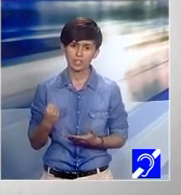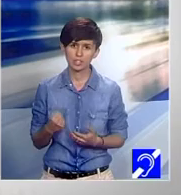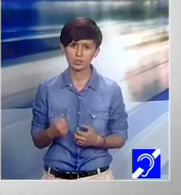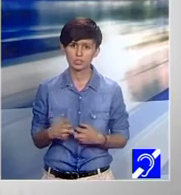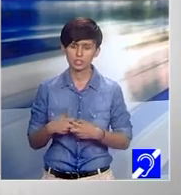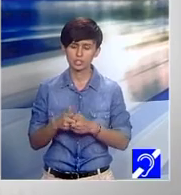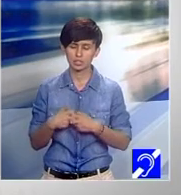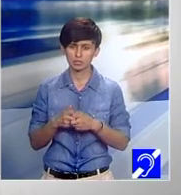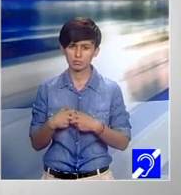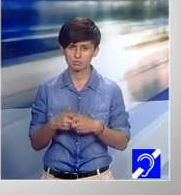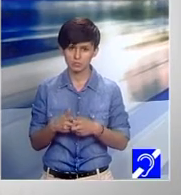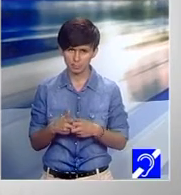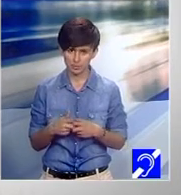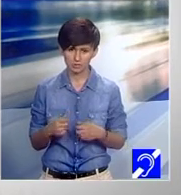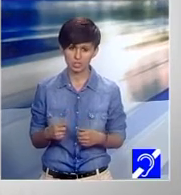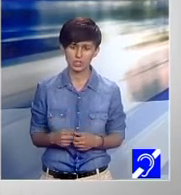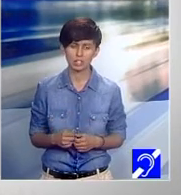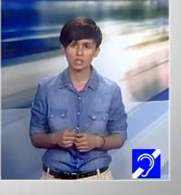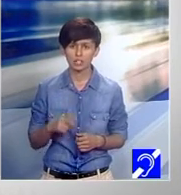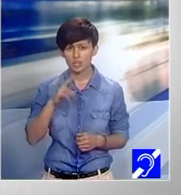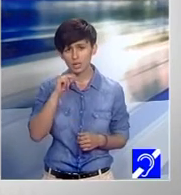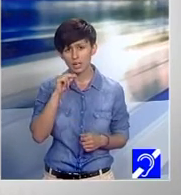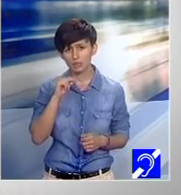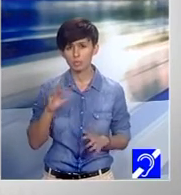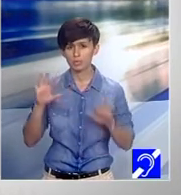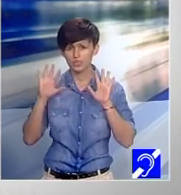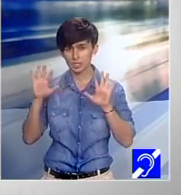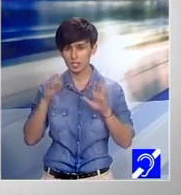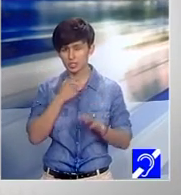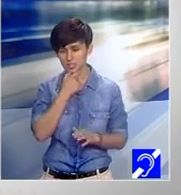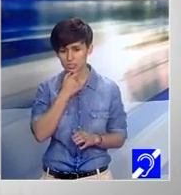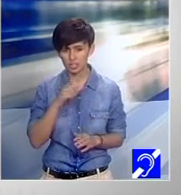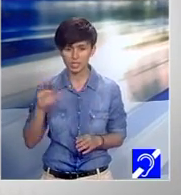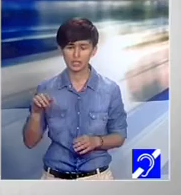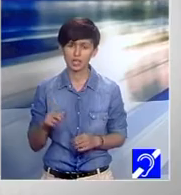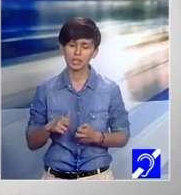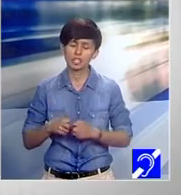l-a recuperat la vârsta de 10 ani, a vorbit prima dată la 10 ani, sigur că are defect